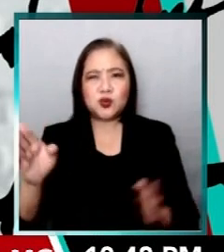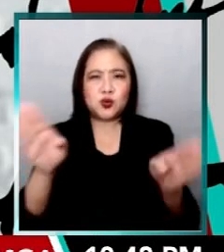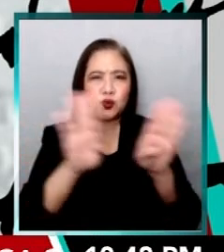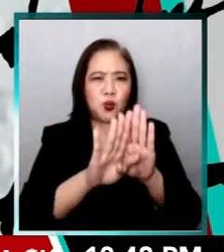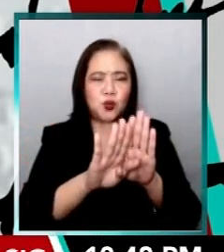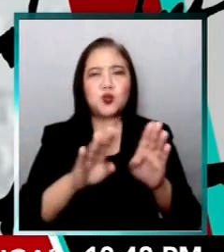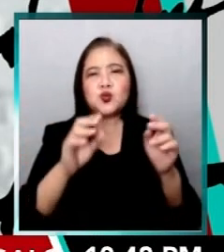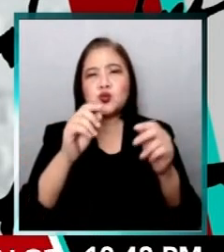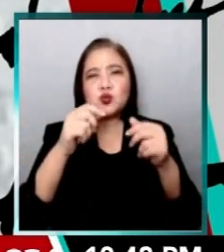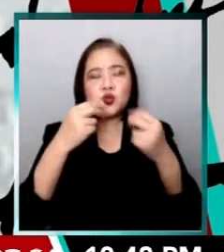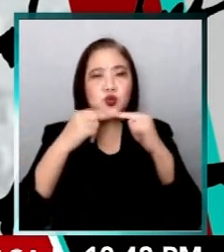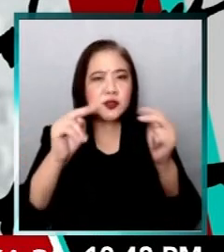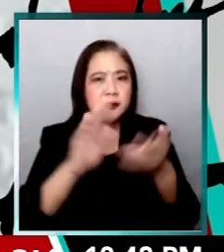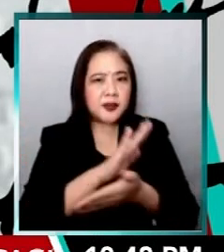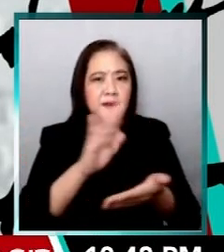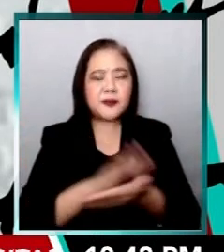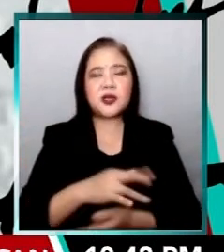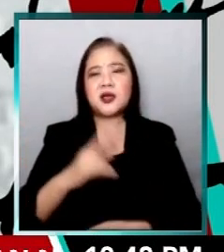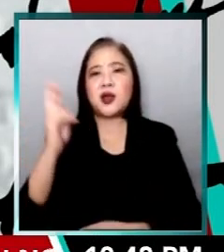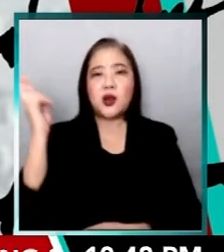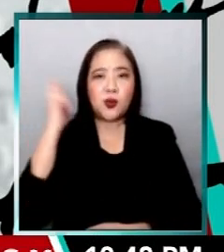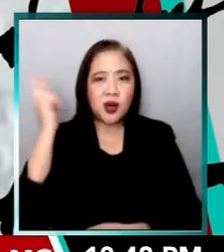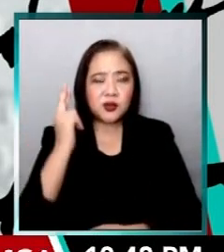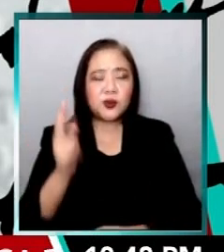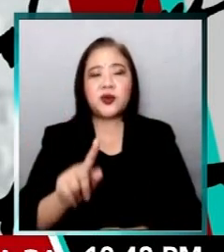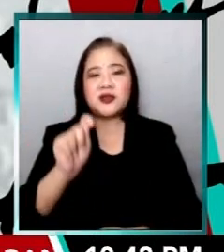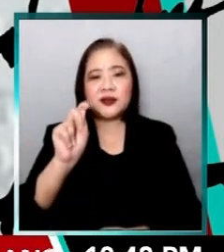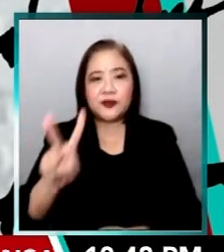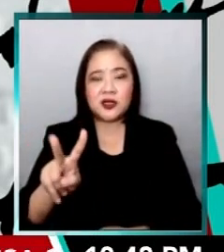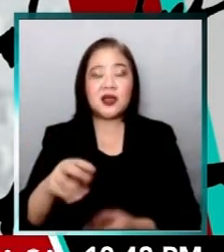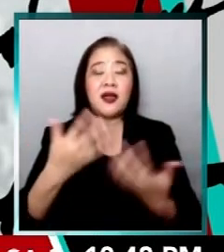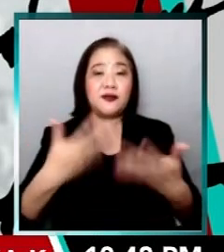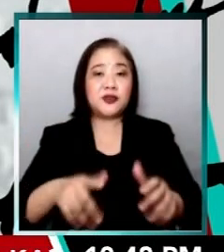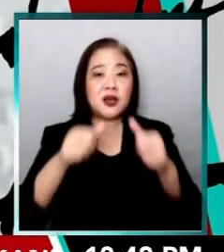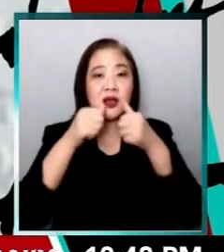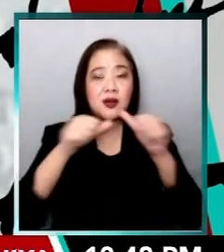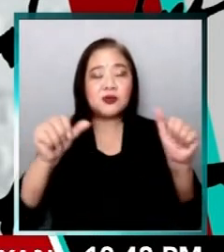television at radio companies matapos ideklara ang martial law.